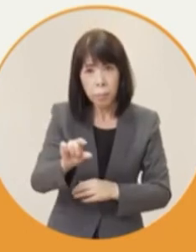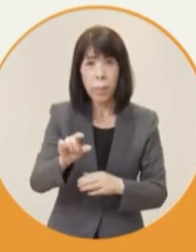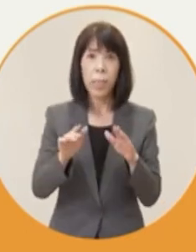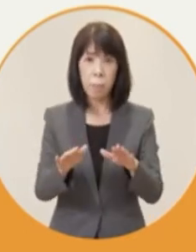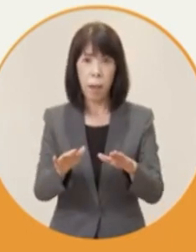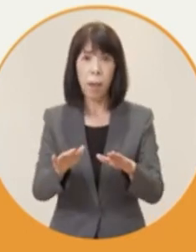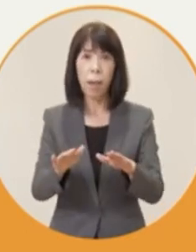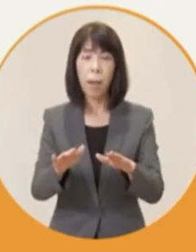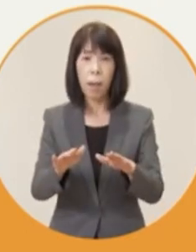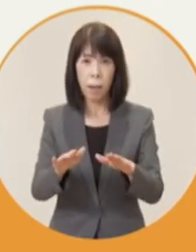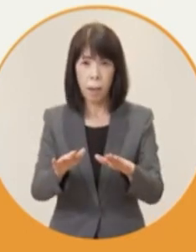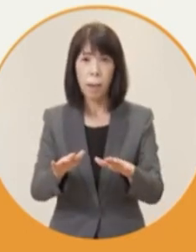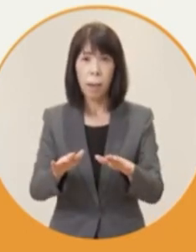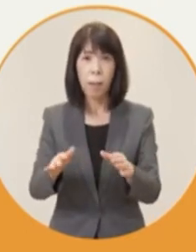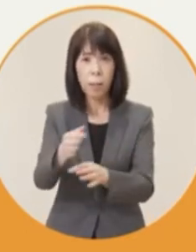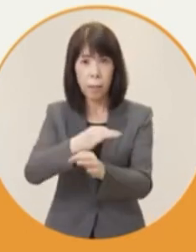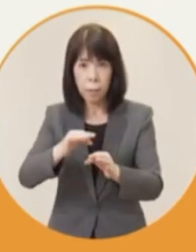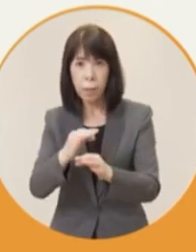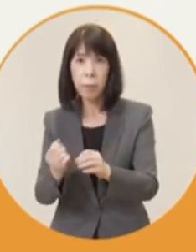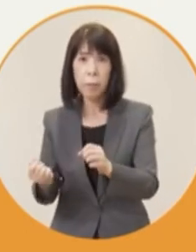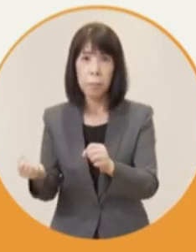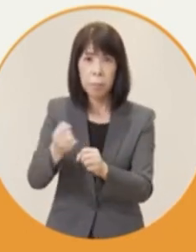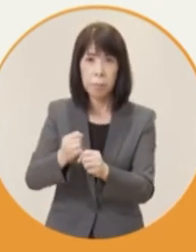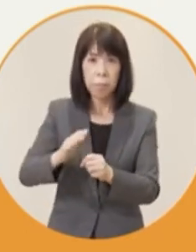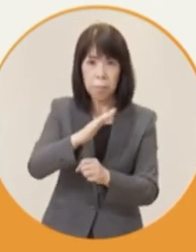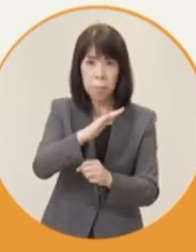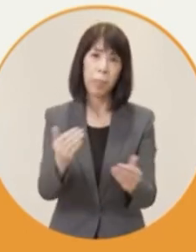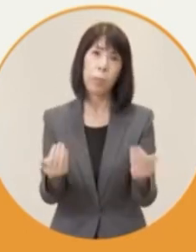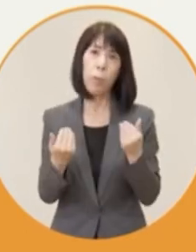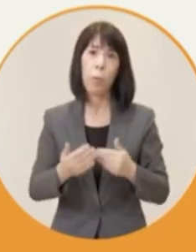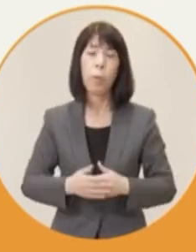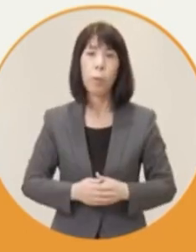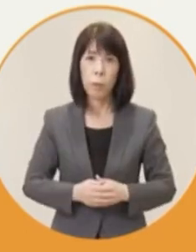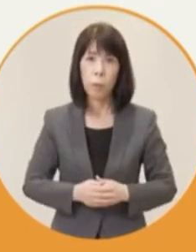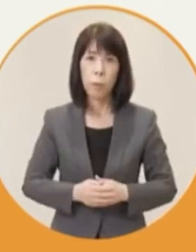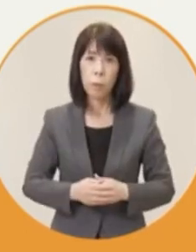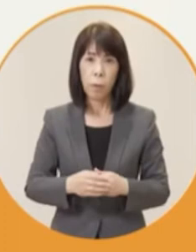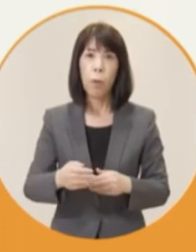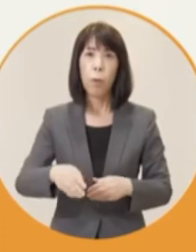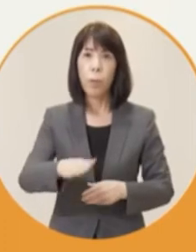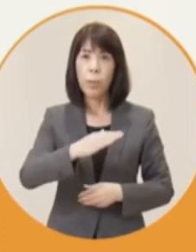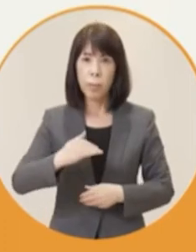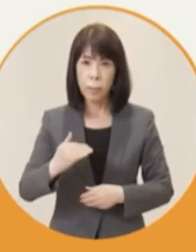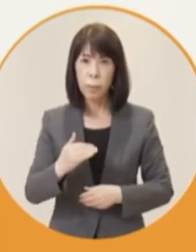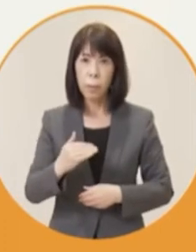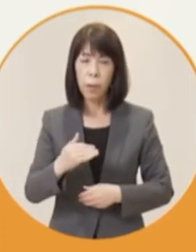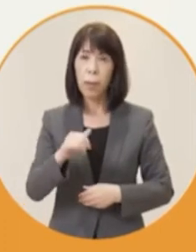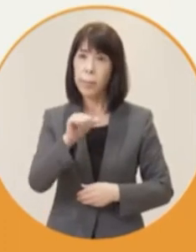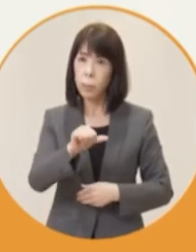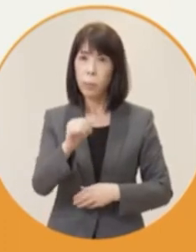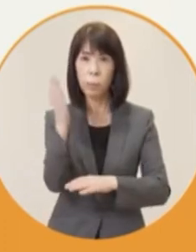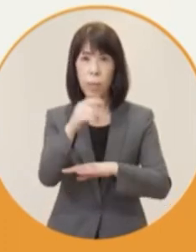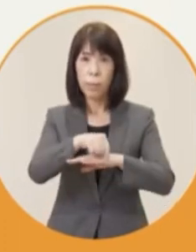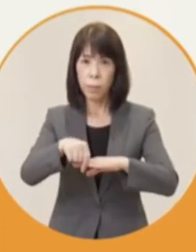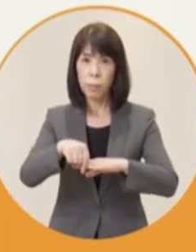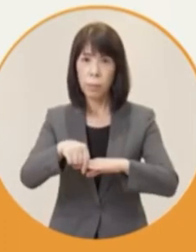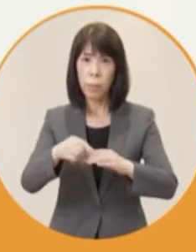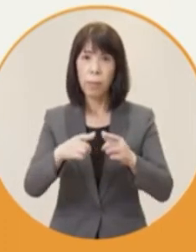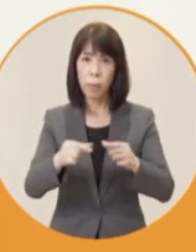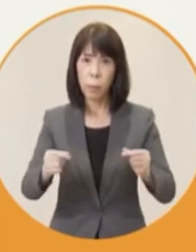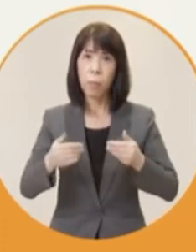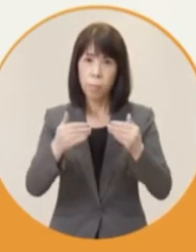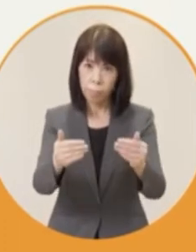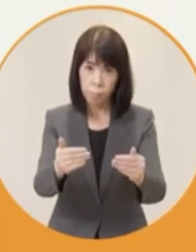する今こそ、停滞する日本を動かす時です。私たち国民民主党は5つの政策で日本